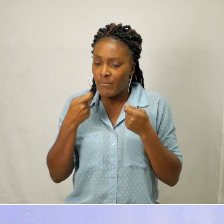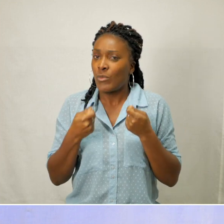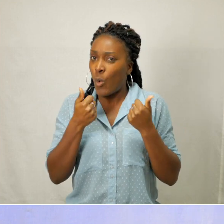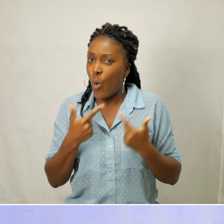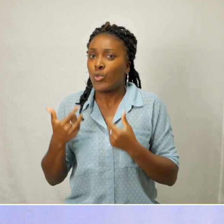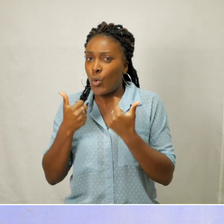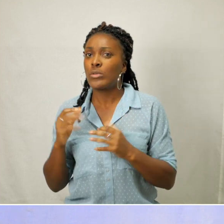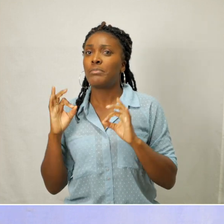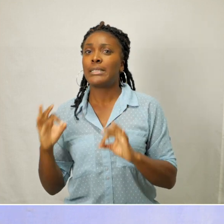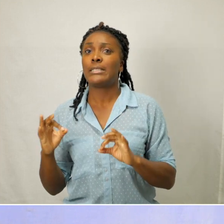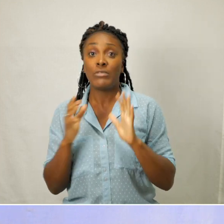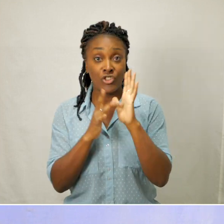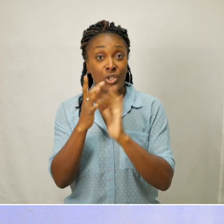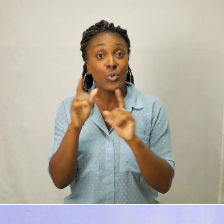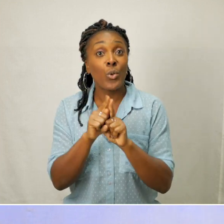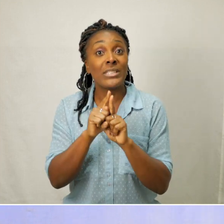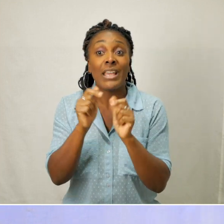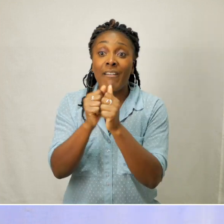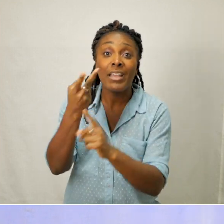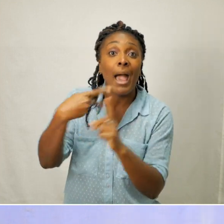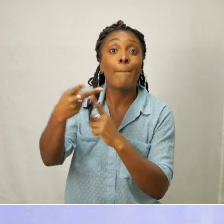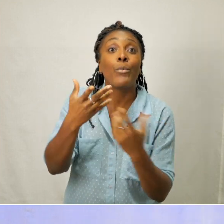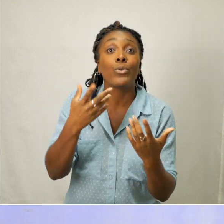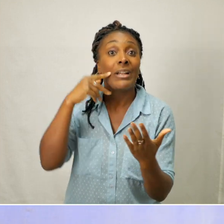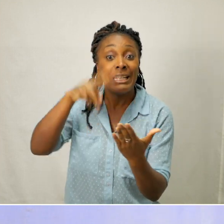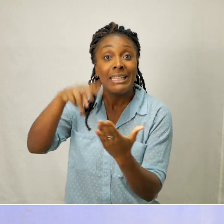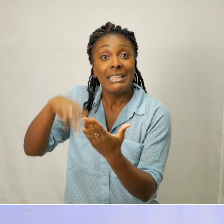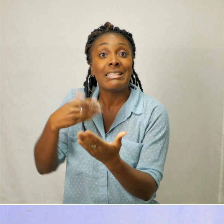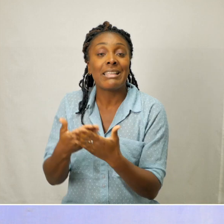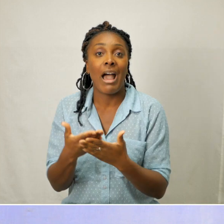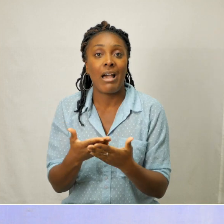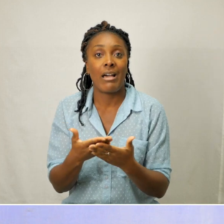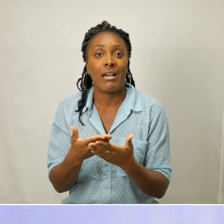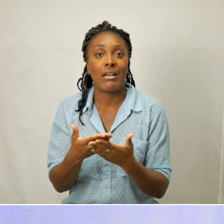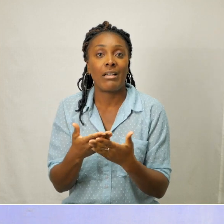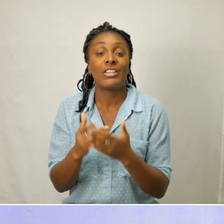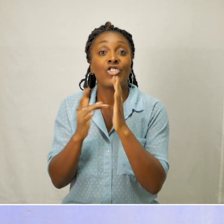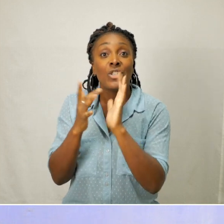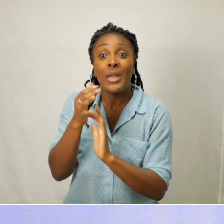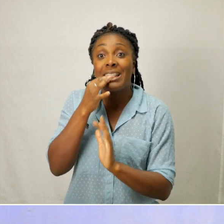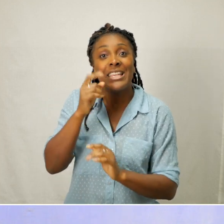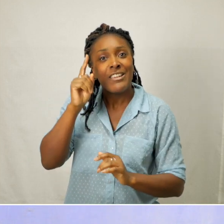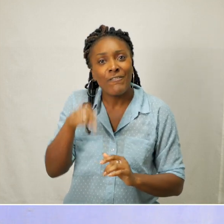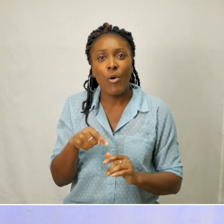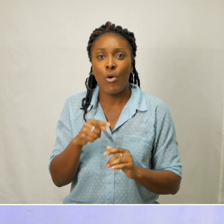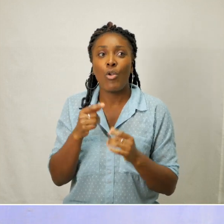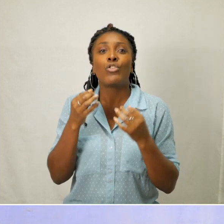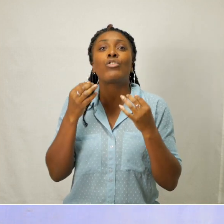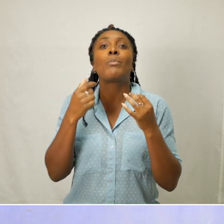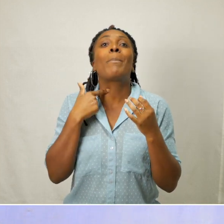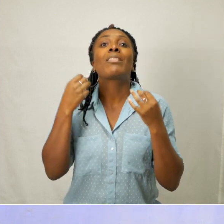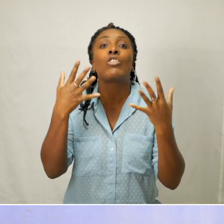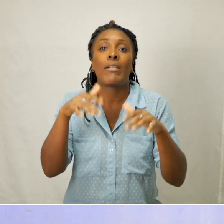Jésus-Christ va nous enseigner dans les Écritures, à travers les apôtres, qui vont nous transmettre cette recommandation d'apprendre à racheter le